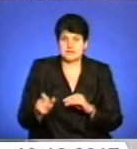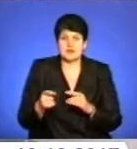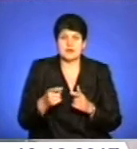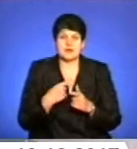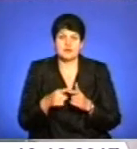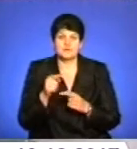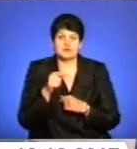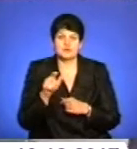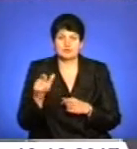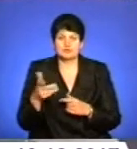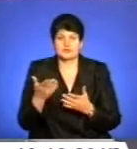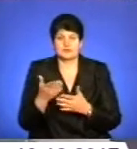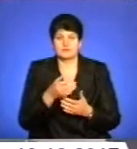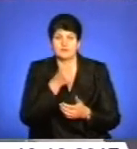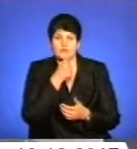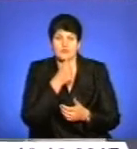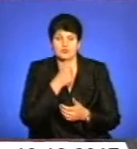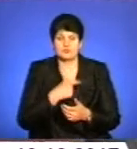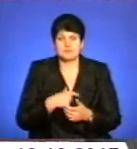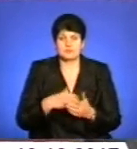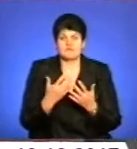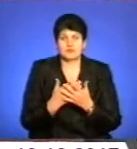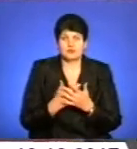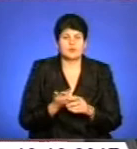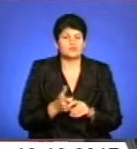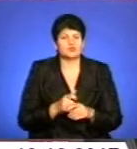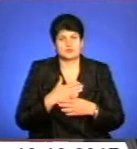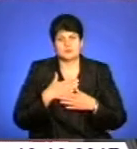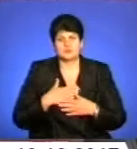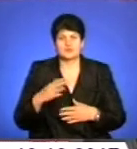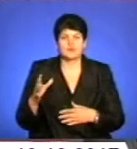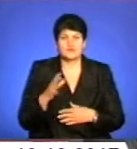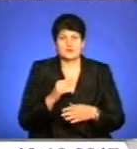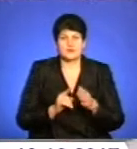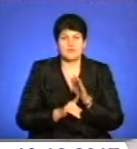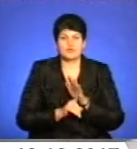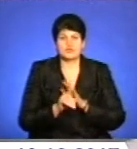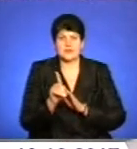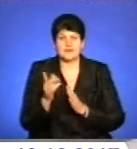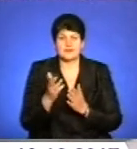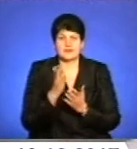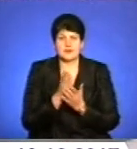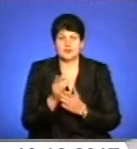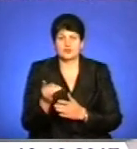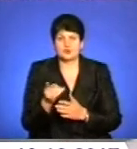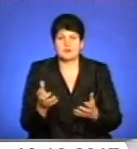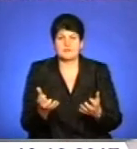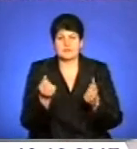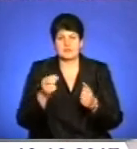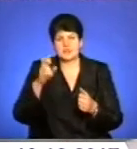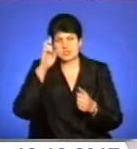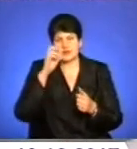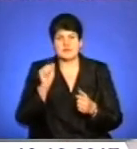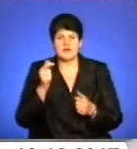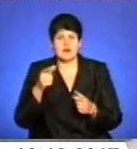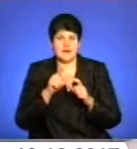котрі є аматорами, але пробують себе в кіно. Нам дуже приємно, що всі починання, які є у Тернополі, підтримує Державне агентство з питань